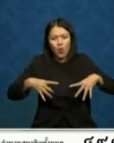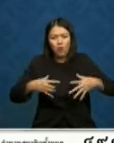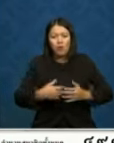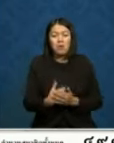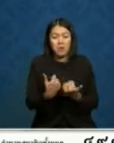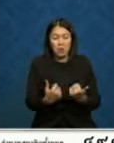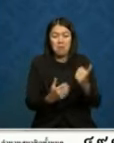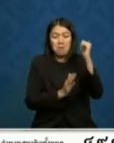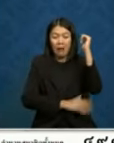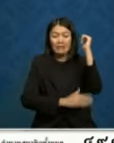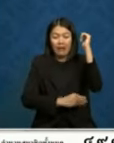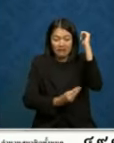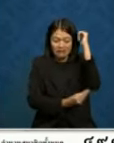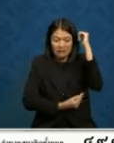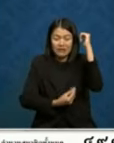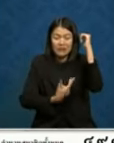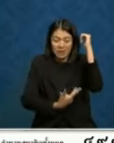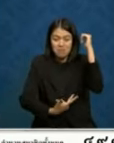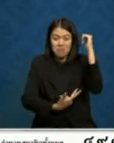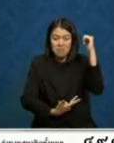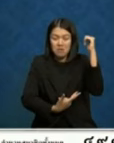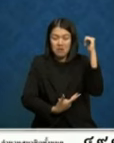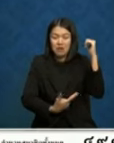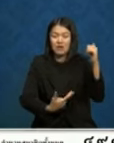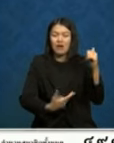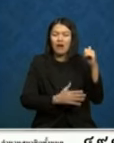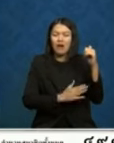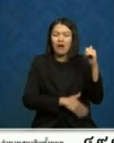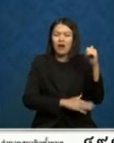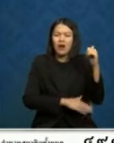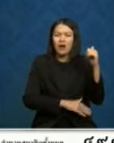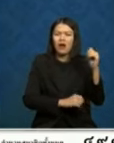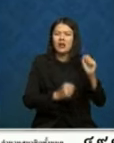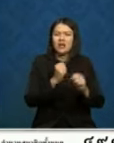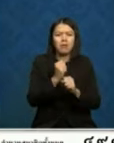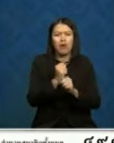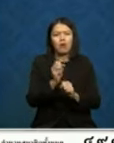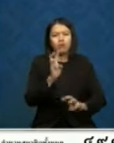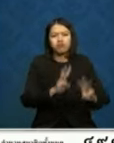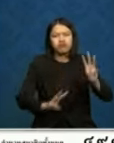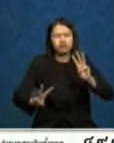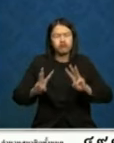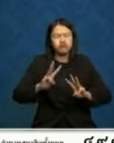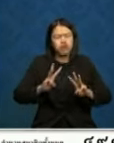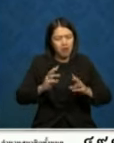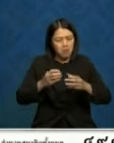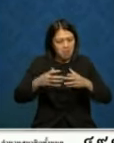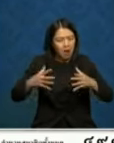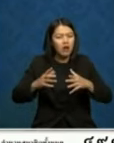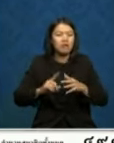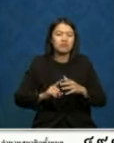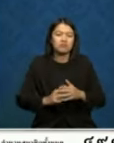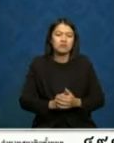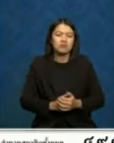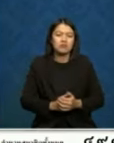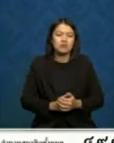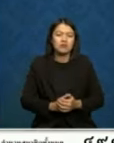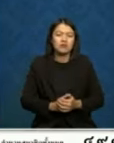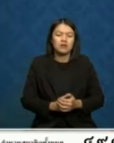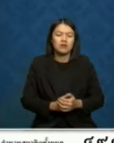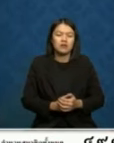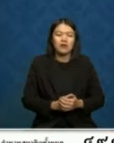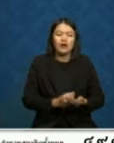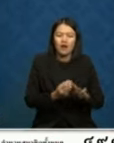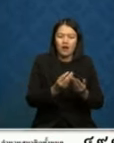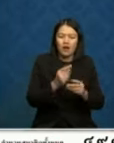ราะปัจจุบันจังหวัดชายแดนใต้3จังหวัดชายแดนใต้ยังเป็น3จังหวัดที่มีอัตราการว่างงานสูงอันดับต้นๆของประเทศครับและสูงกว่าค่าเฉลี่